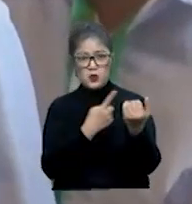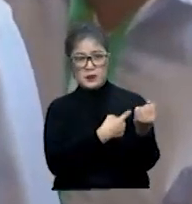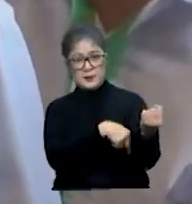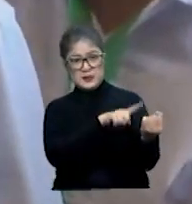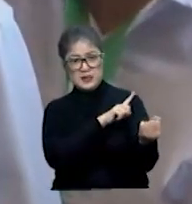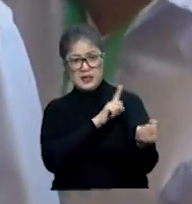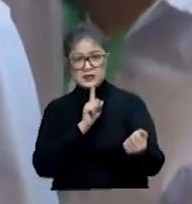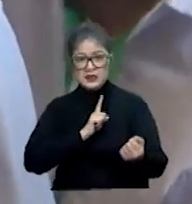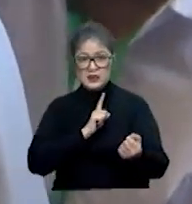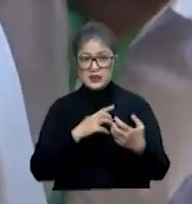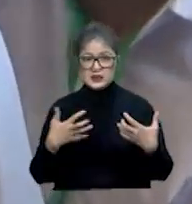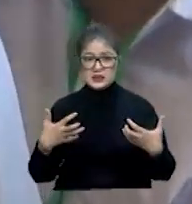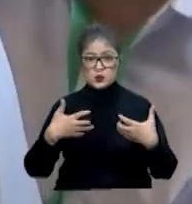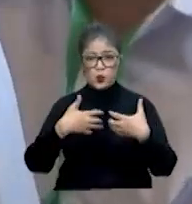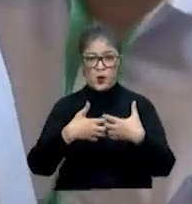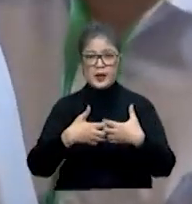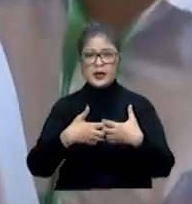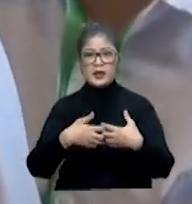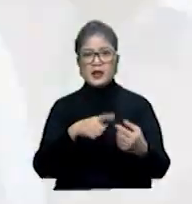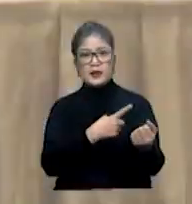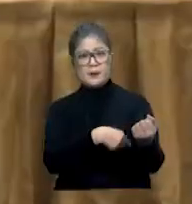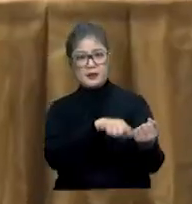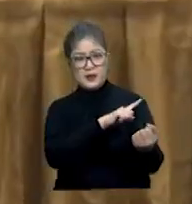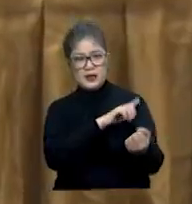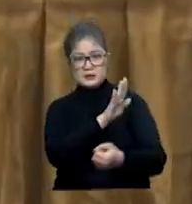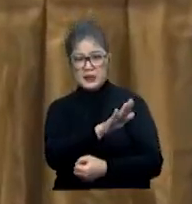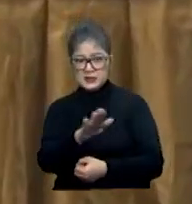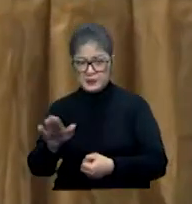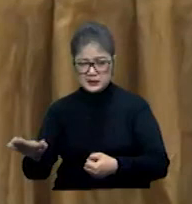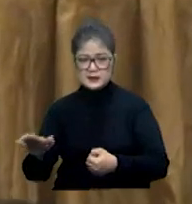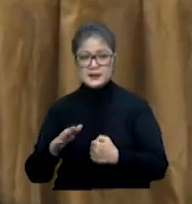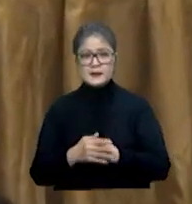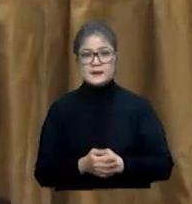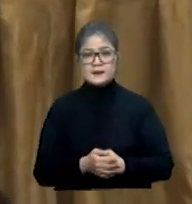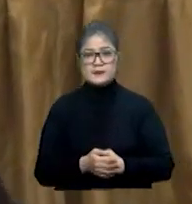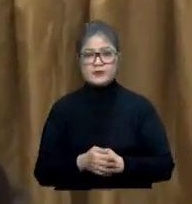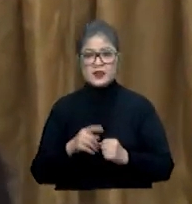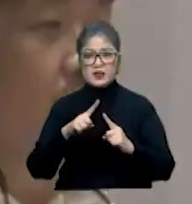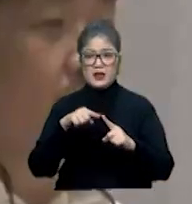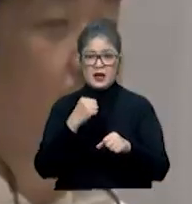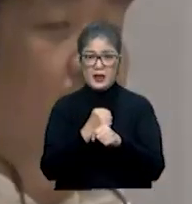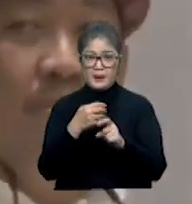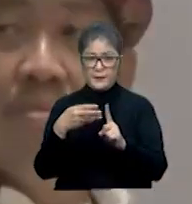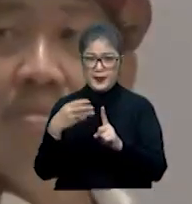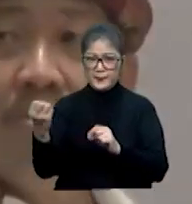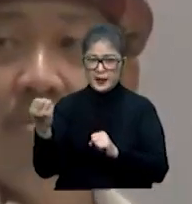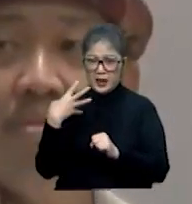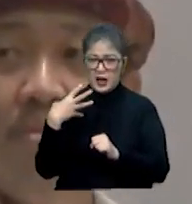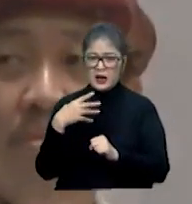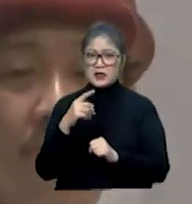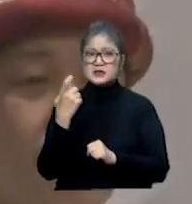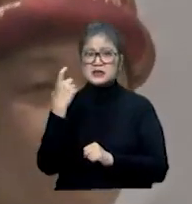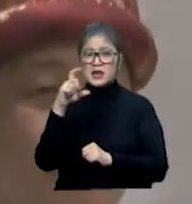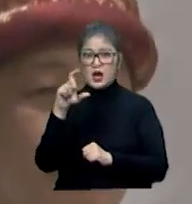dengan bakat dan potensi masing-masing. PGB juga mengingatkan agar caleg harus turun bersosialisasi